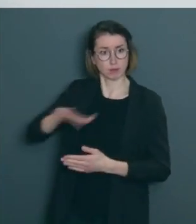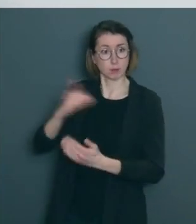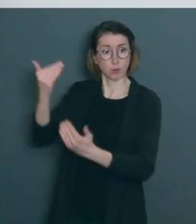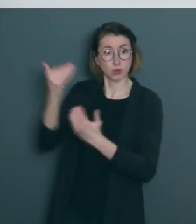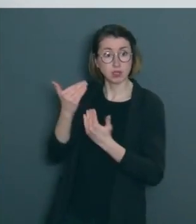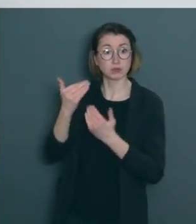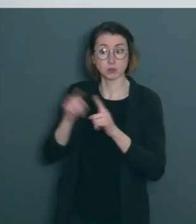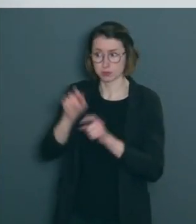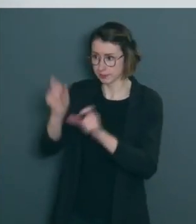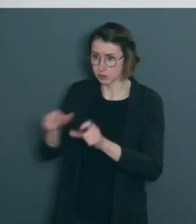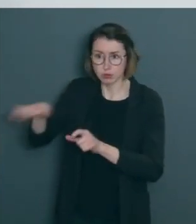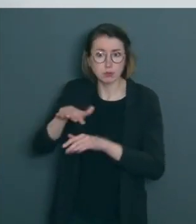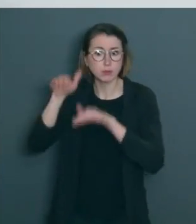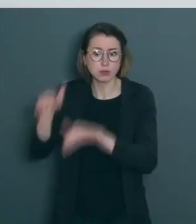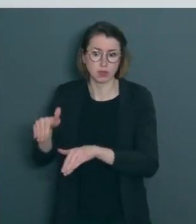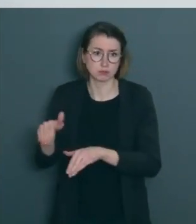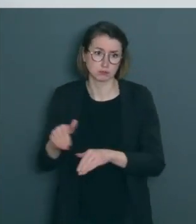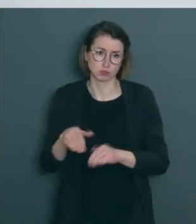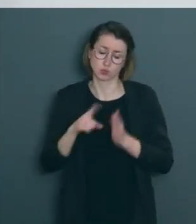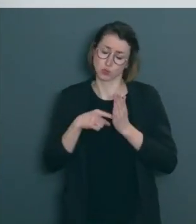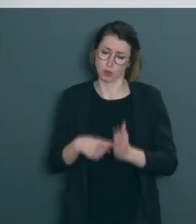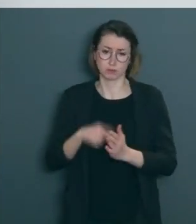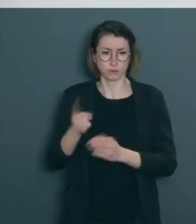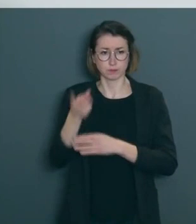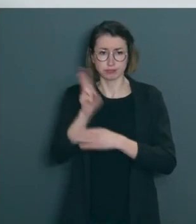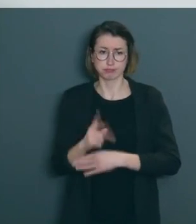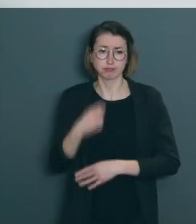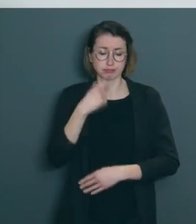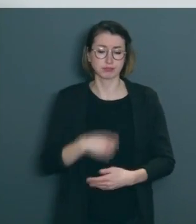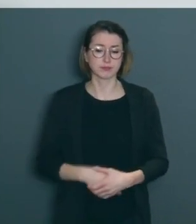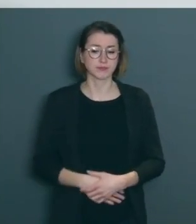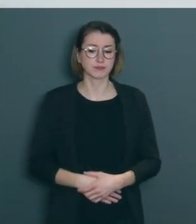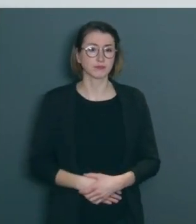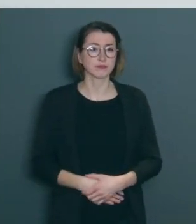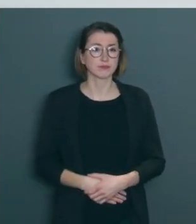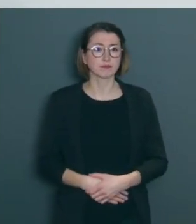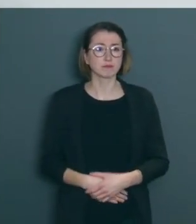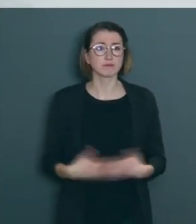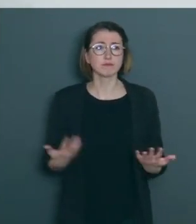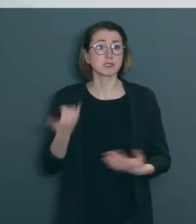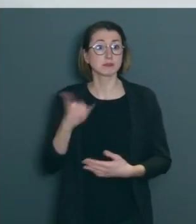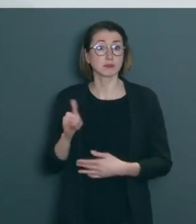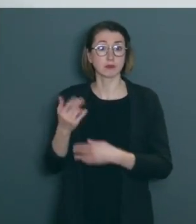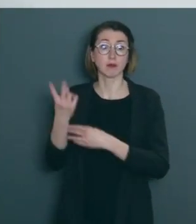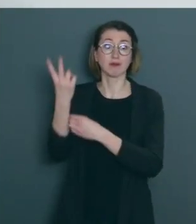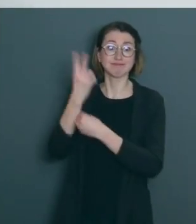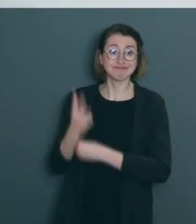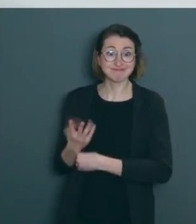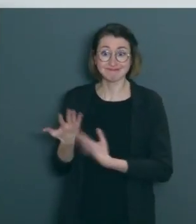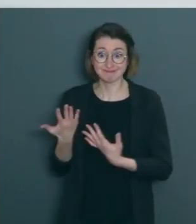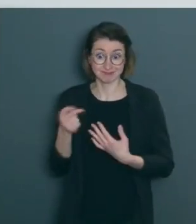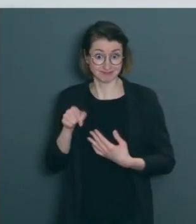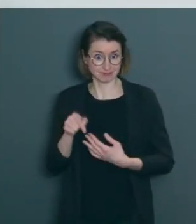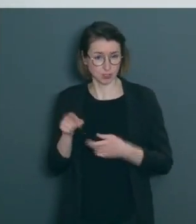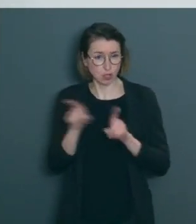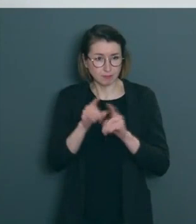C'est vraiment aussi une question de solidarité de se faire tester. Et je crois que la grande majorité des citoyens